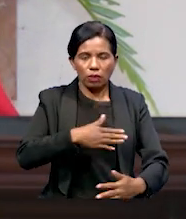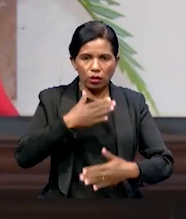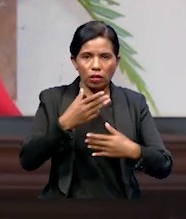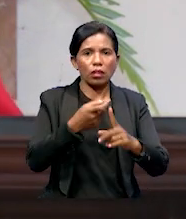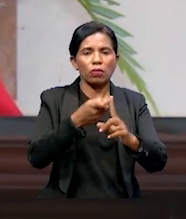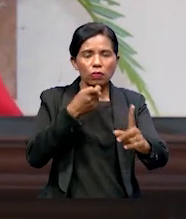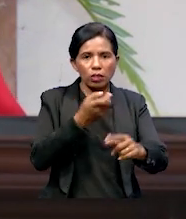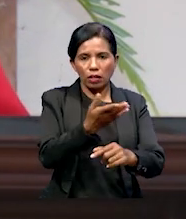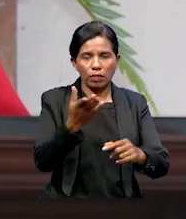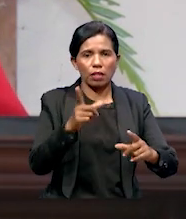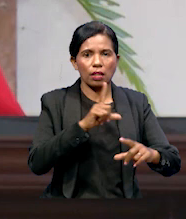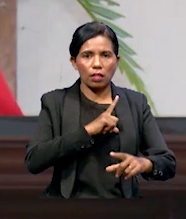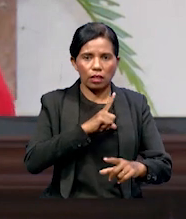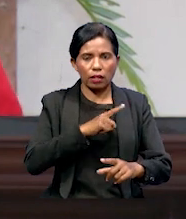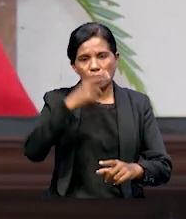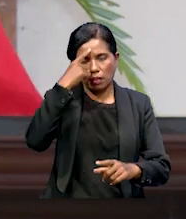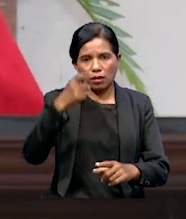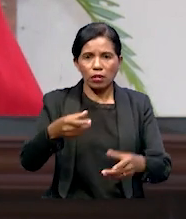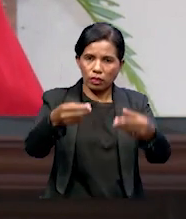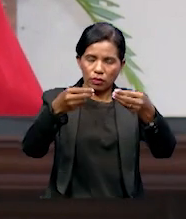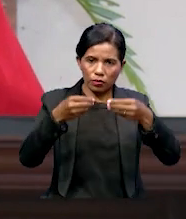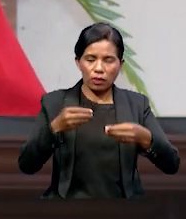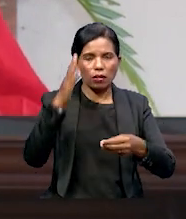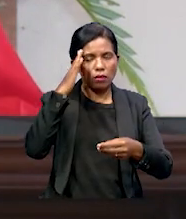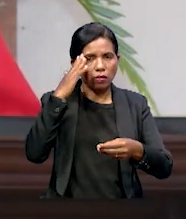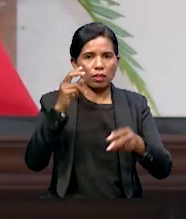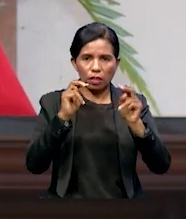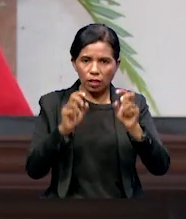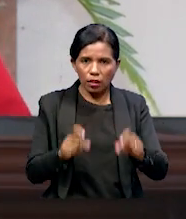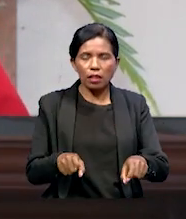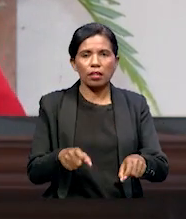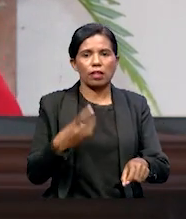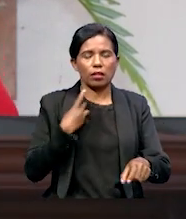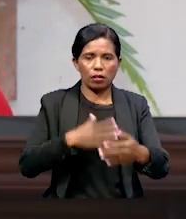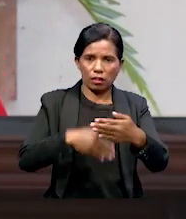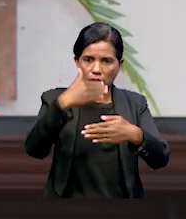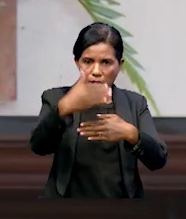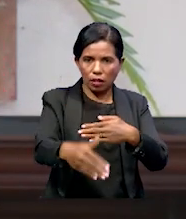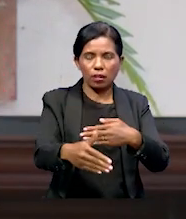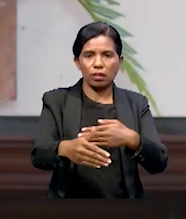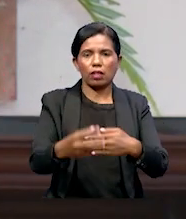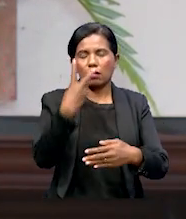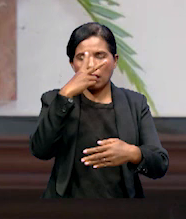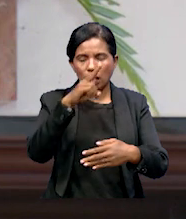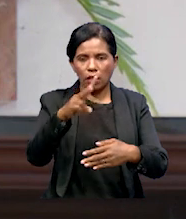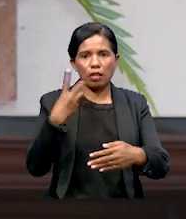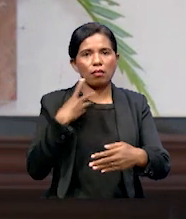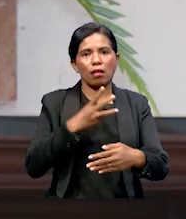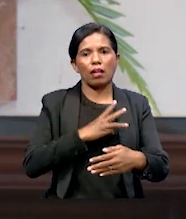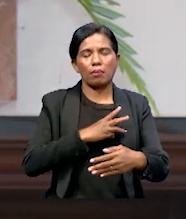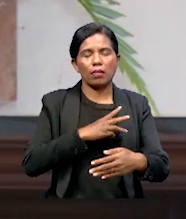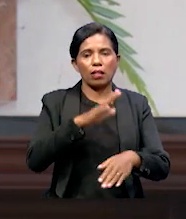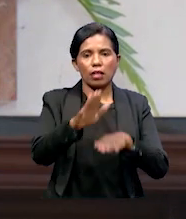laran. Ta nema motiva ita obriga ita tu hakat liu. Hare det ohi am tesik mai.